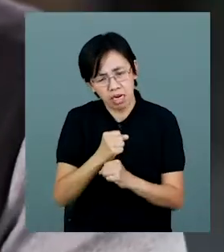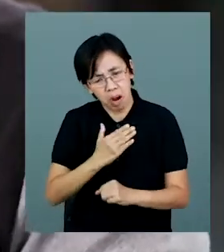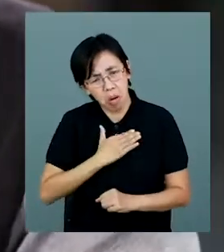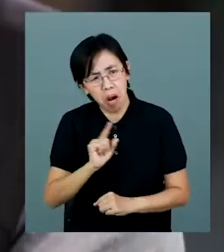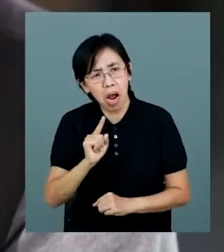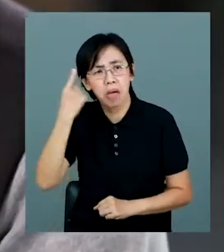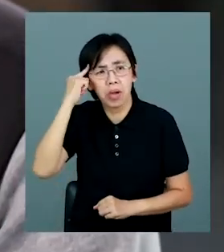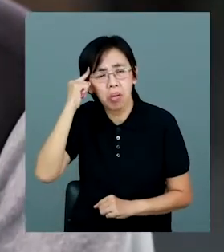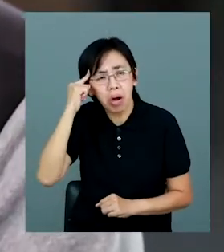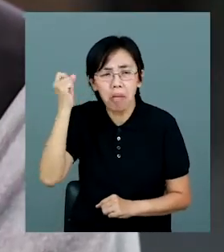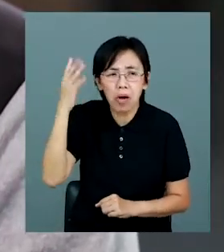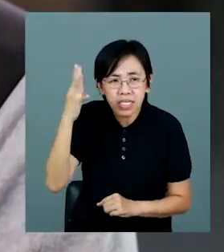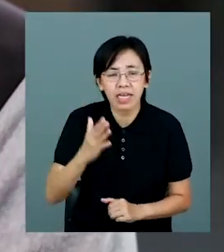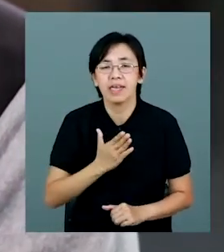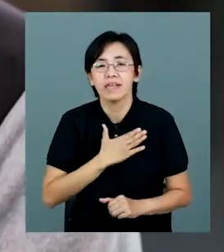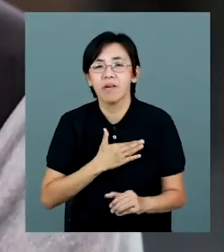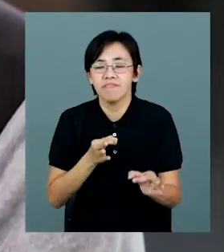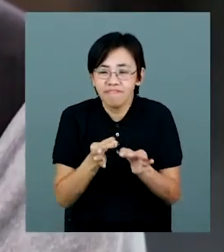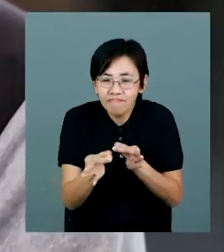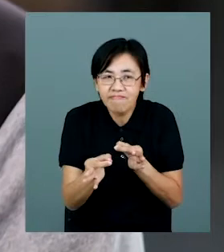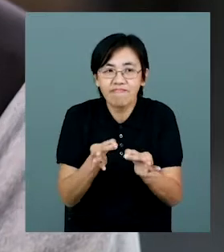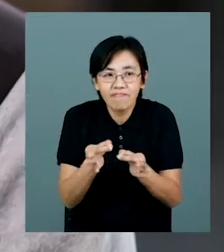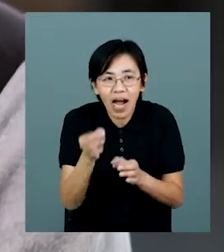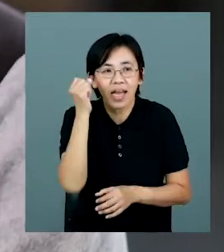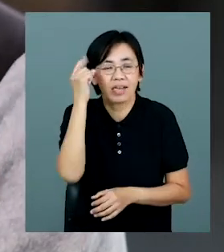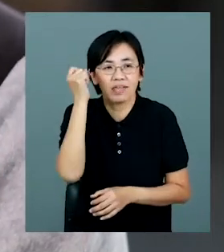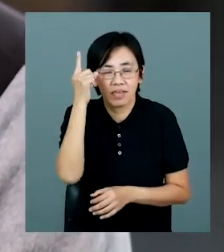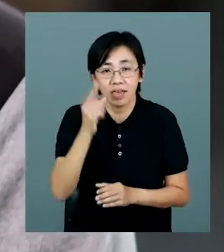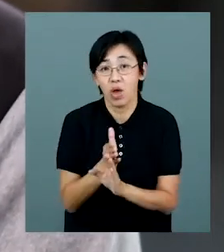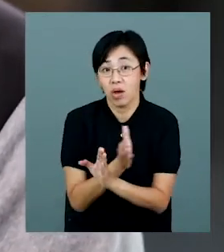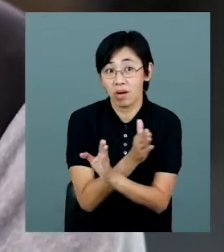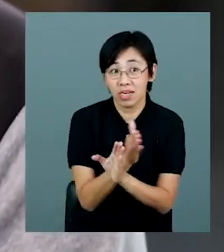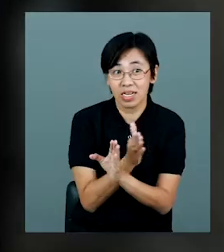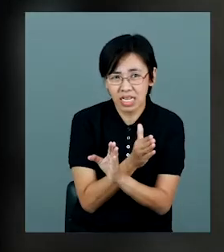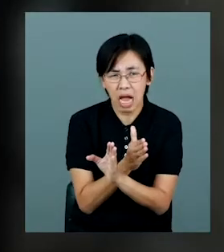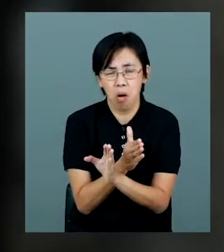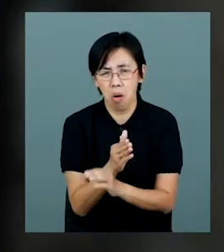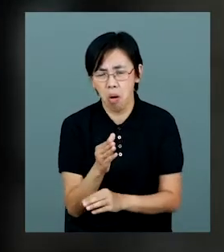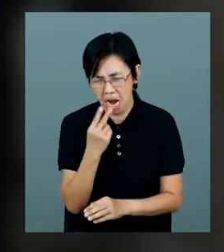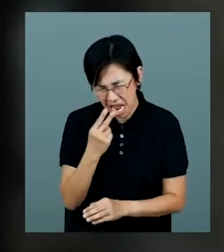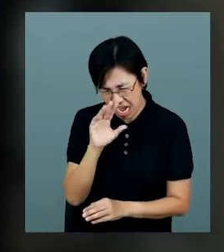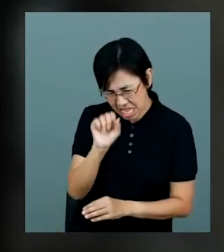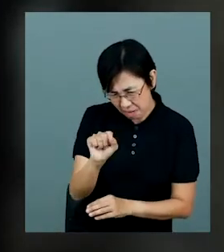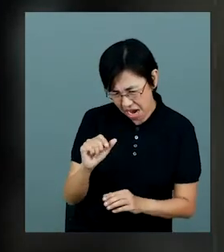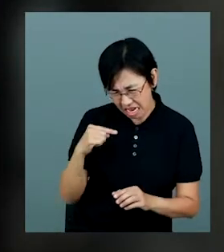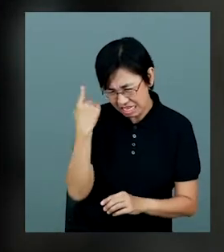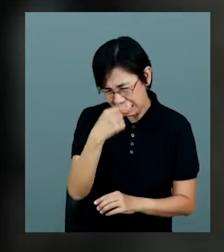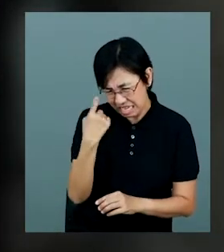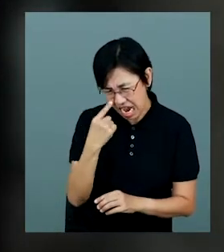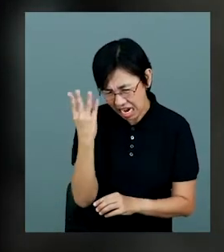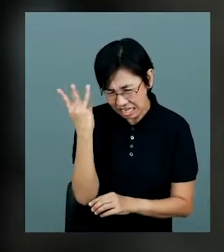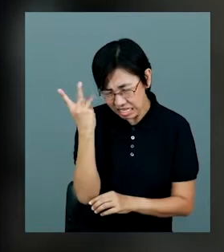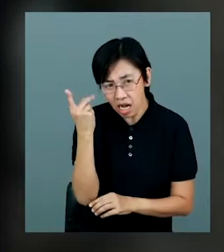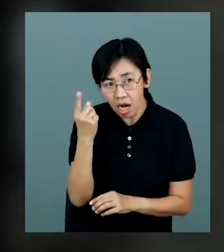ม่เข้าใจการทำงานของเราบ้างครับก ็ ม ี บ ้ าง ทำยังไงครับ ก็สร้างความเข้าใจก่อนหน้านี้ที่ลงไปเขาก็สังเกตเขาก็จะ